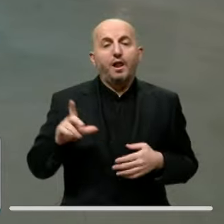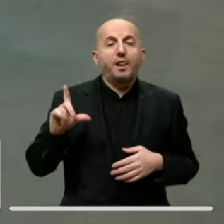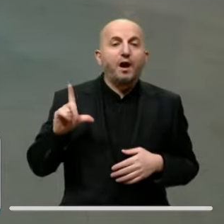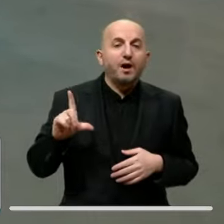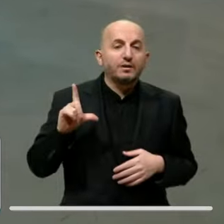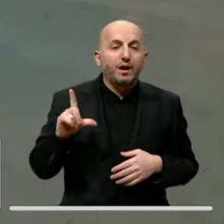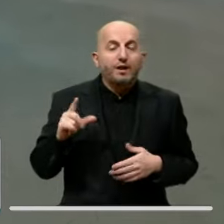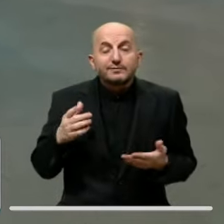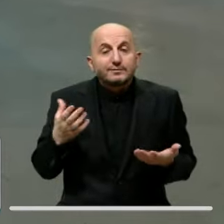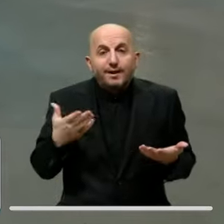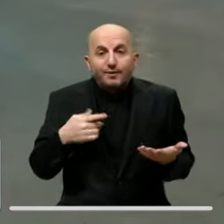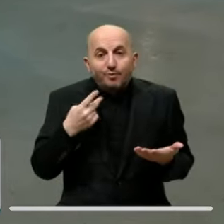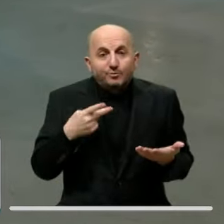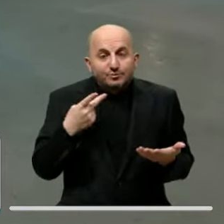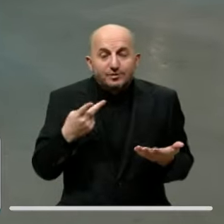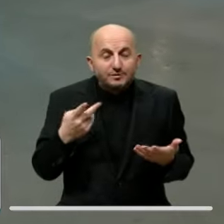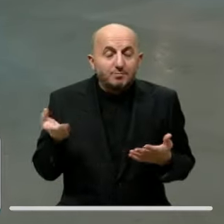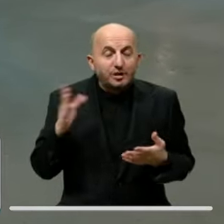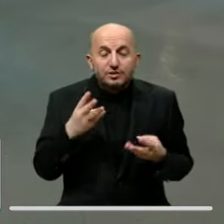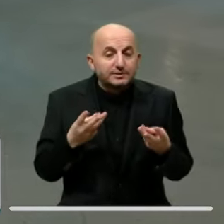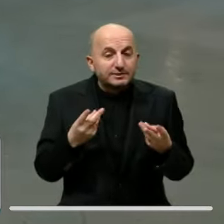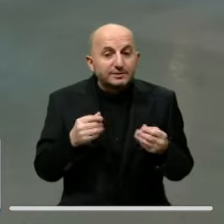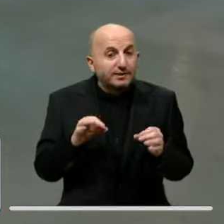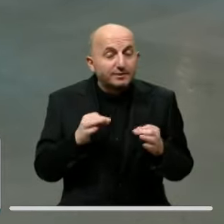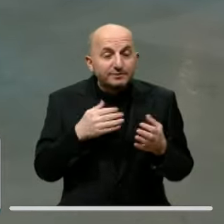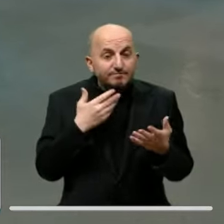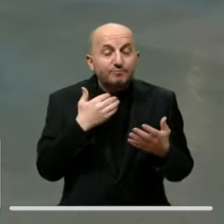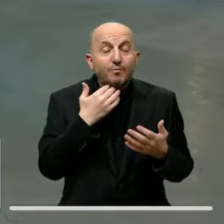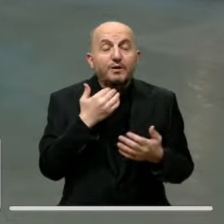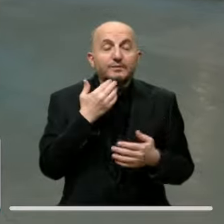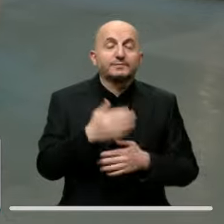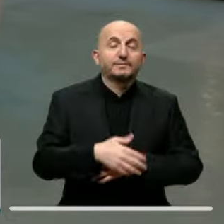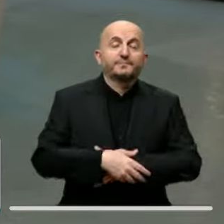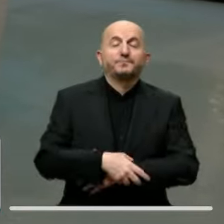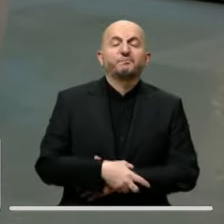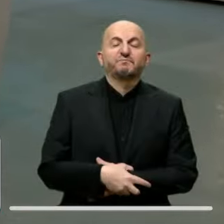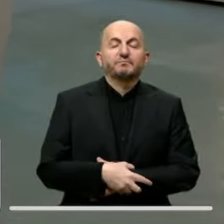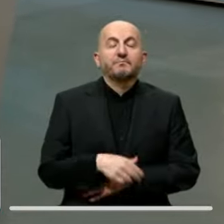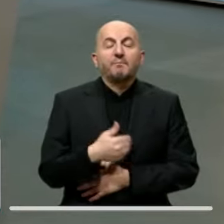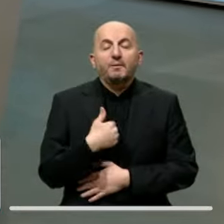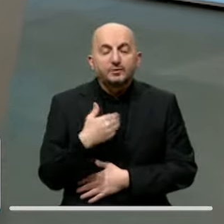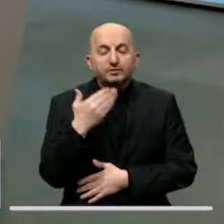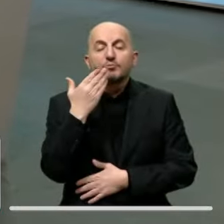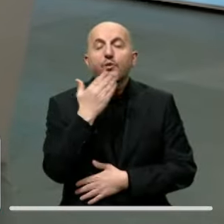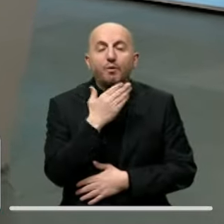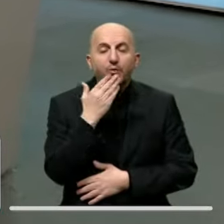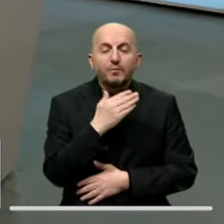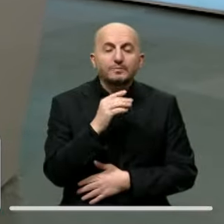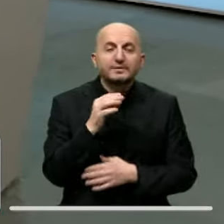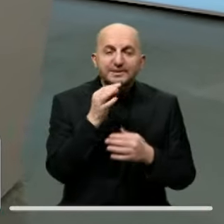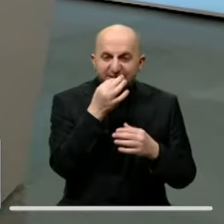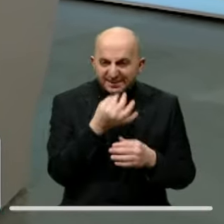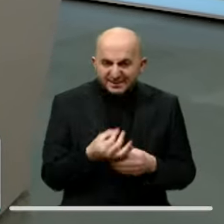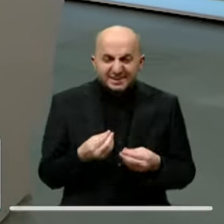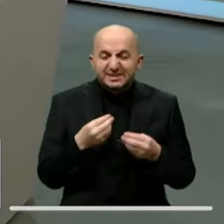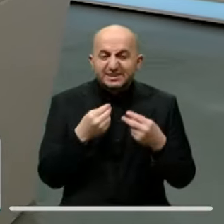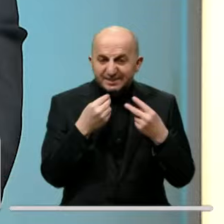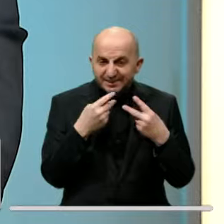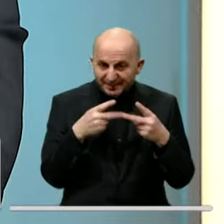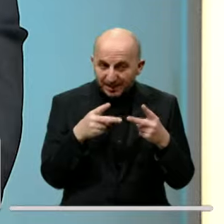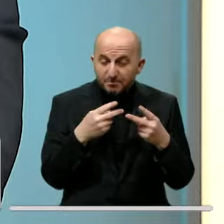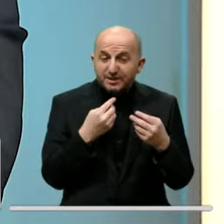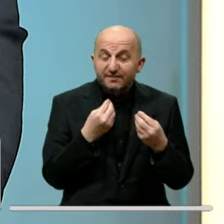tevhidi nasıl okuyacağız veya başka zikirleri nasıl okuyacağız? Eğer bizim okumamıza cevaz verilseydi,